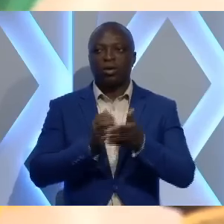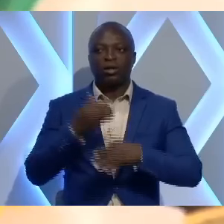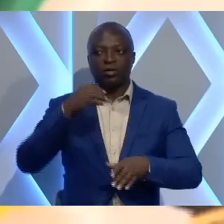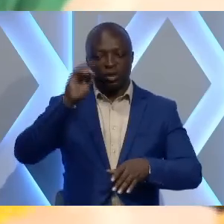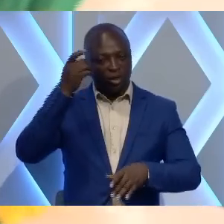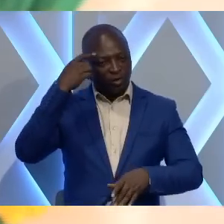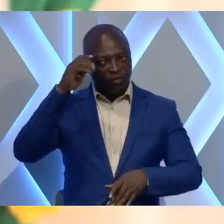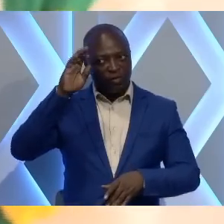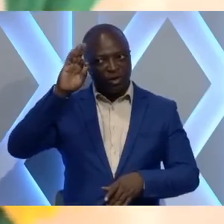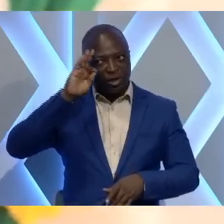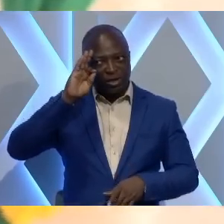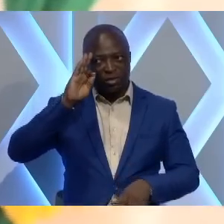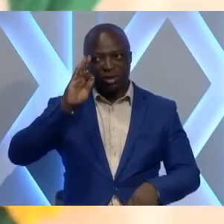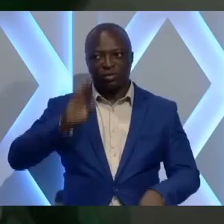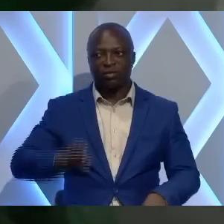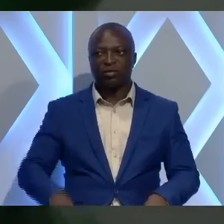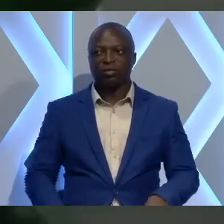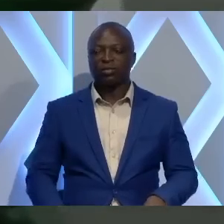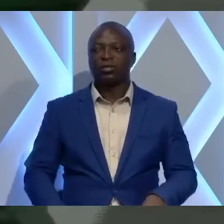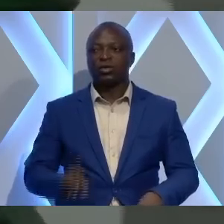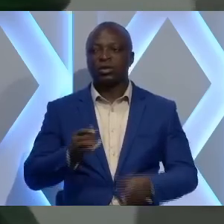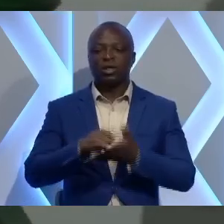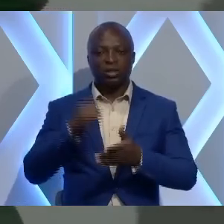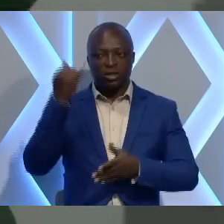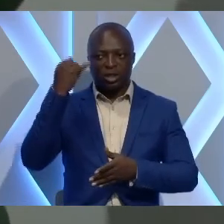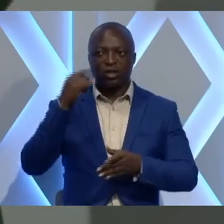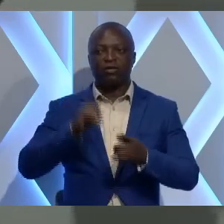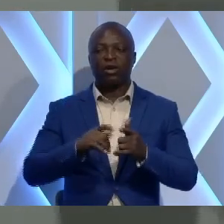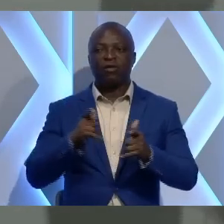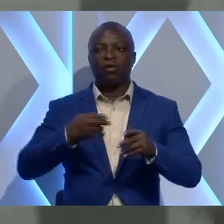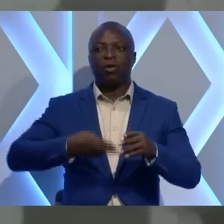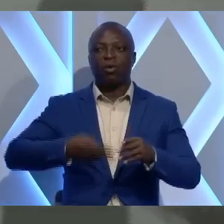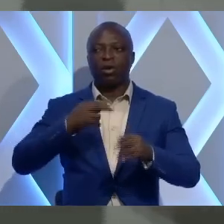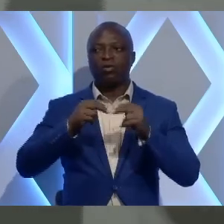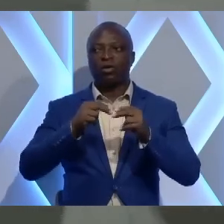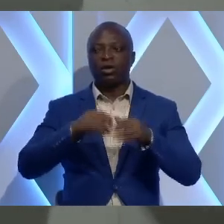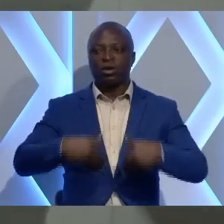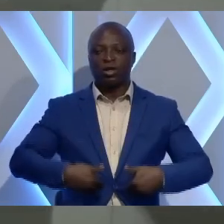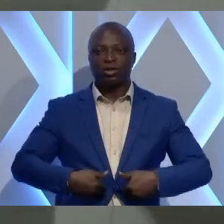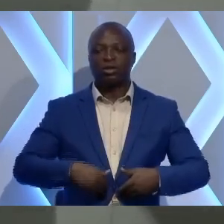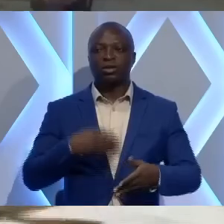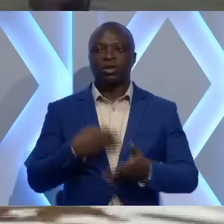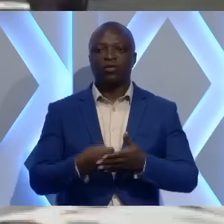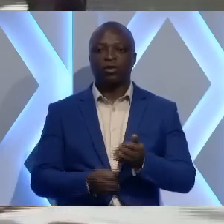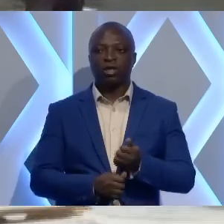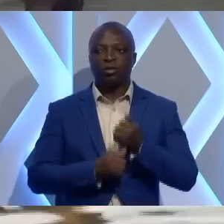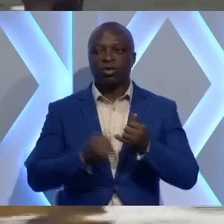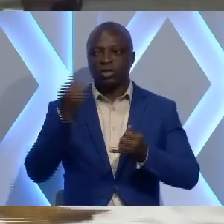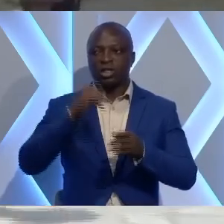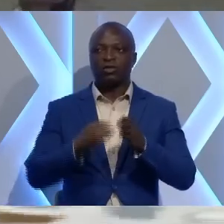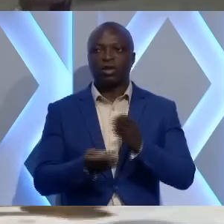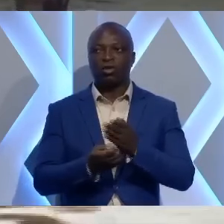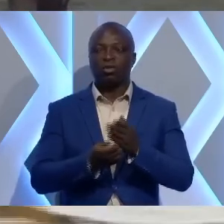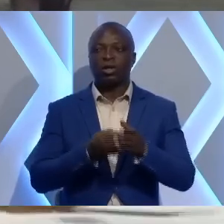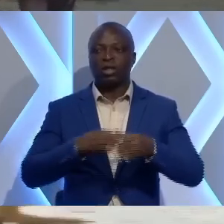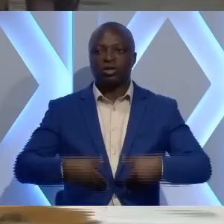l'État, Fort et Sozimna Niasimbe. L'une de ces initiatives à fort impact sur les jeunes demeure le Fonds d'appui aux initiatives économiques